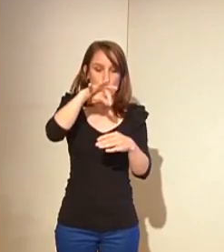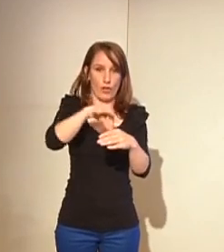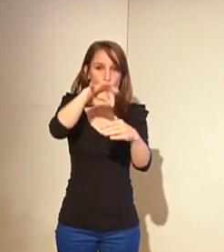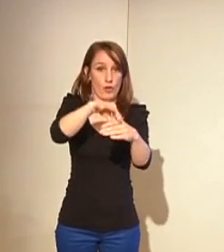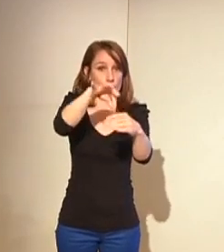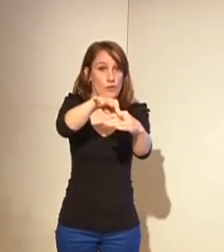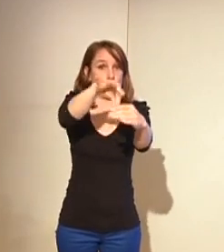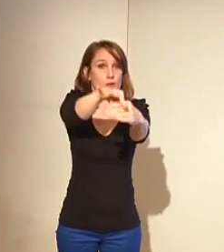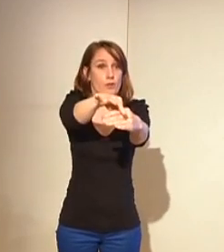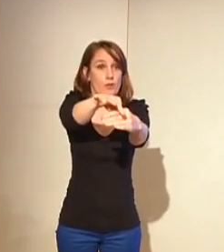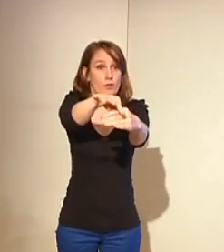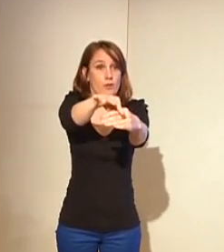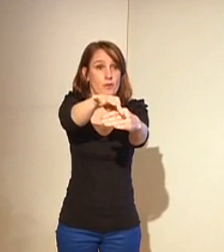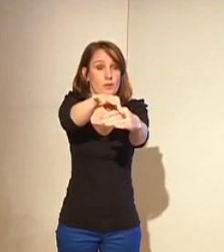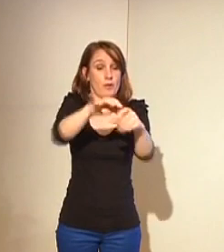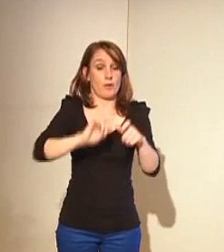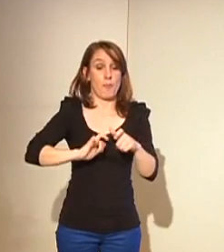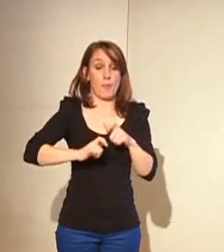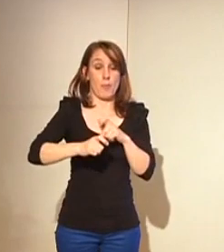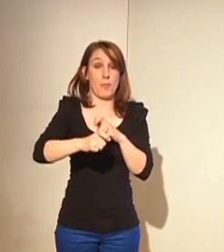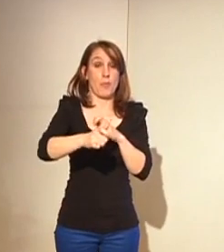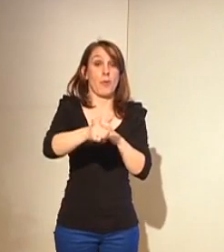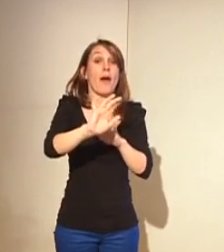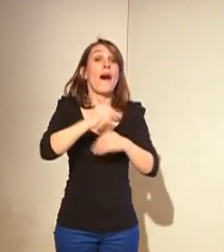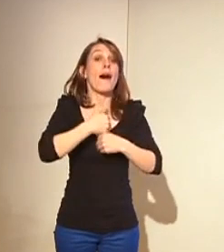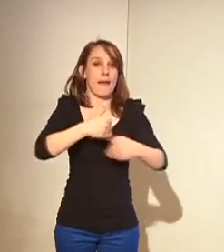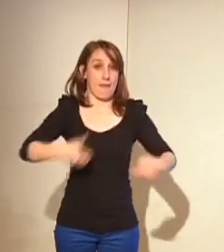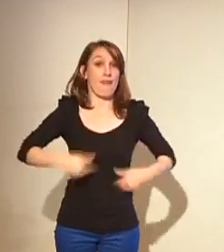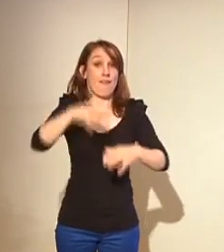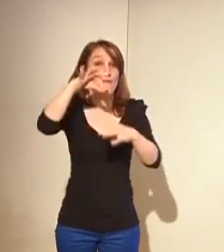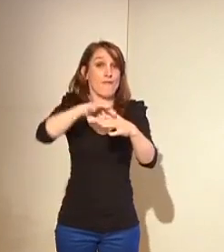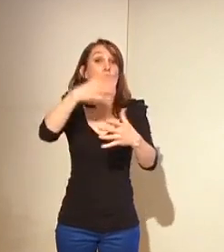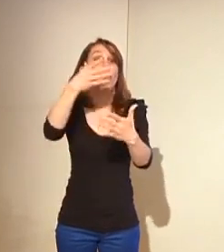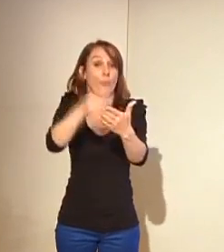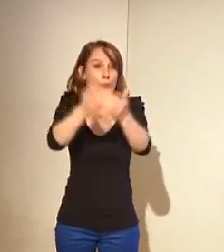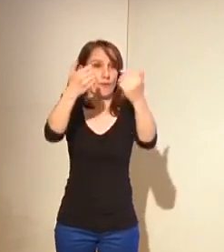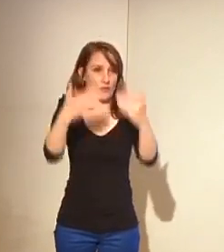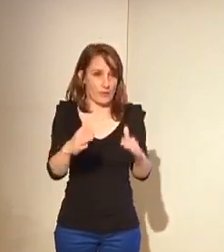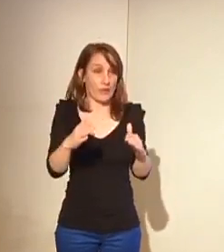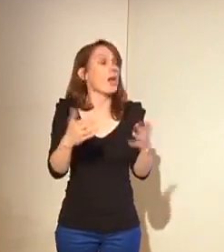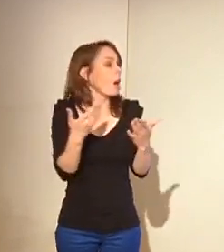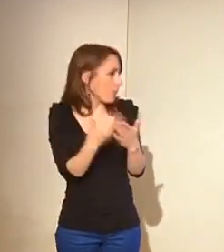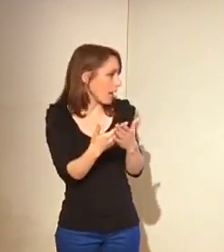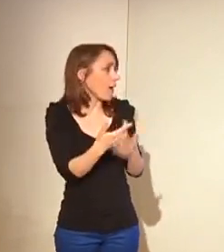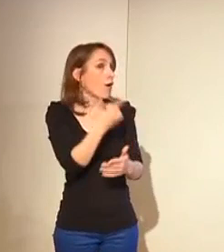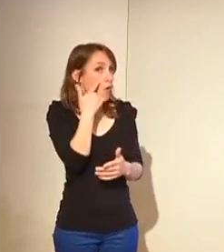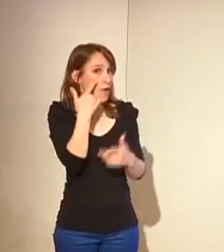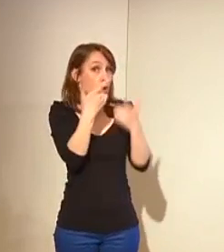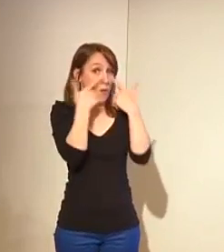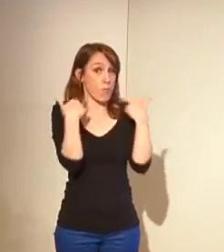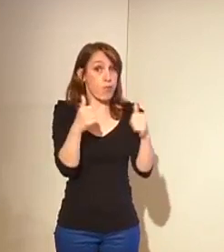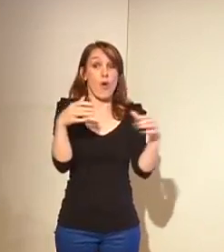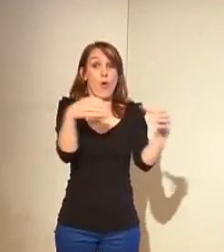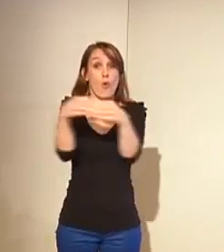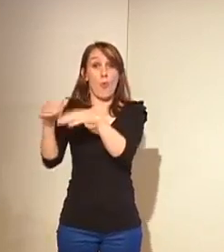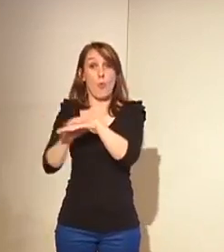votes et c'est donc à l'issue de l'ensemble de ces votes quand nous pourrons retracer la représentation des groupes politiques